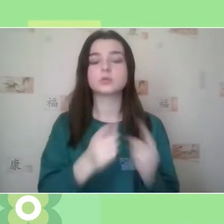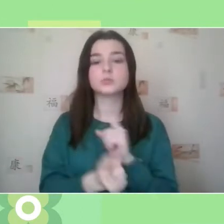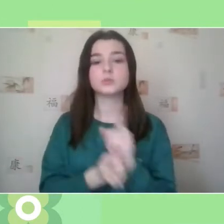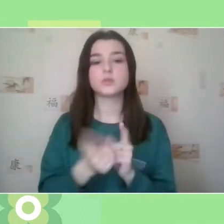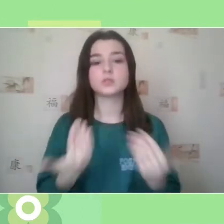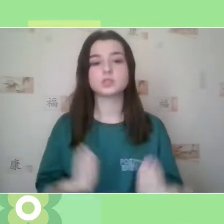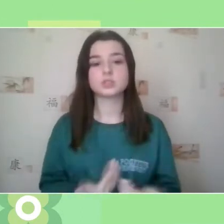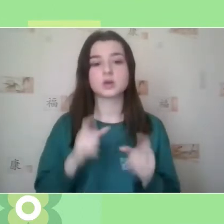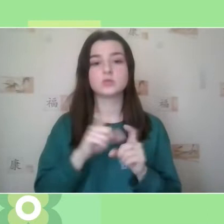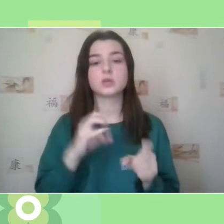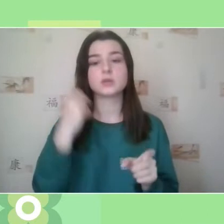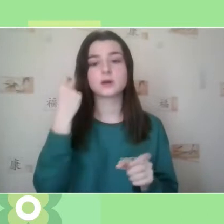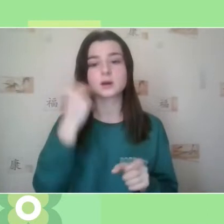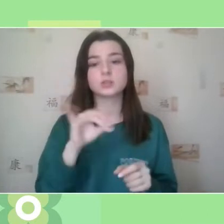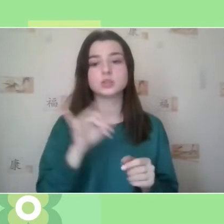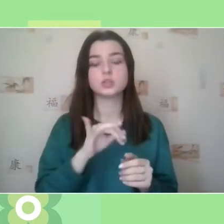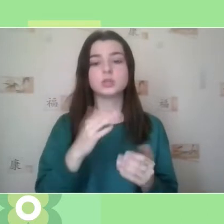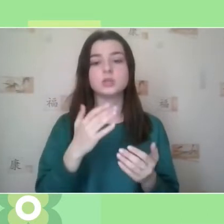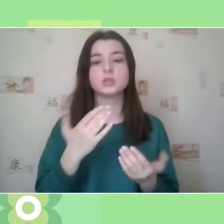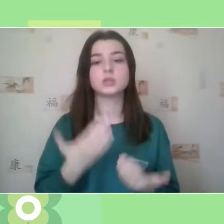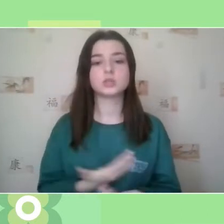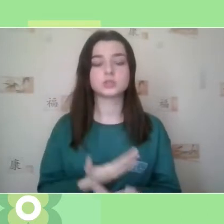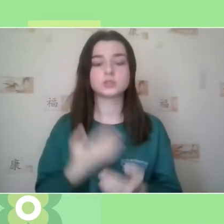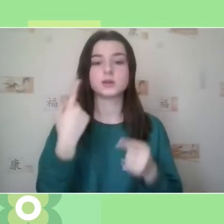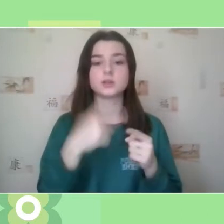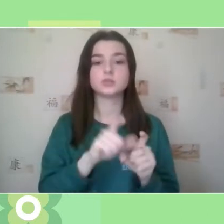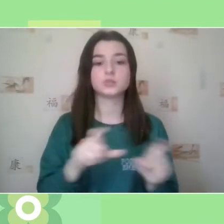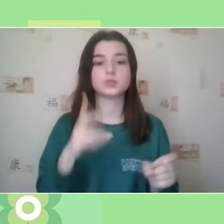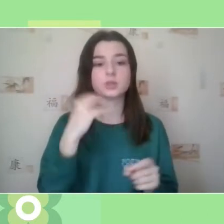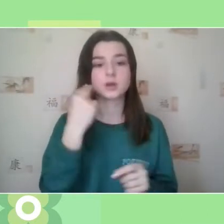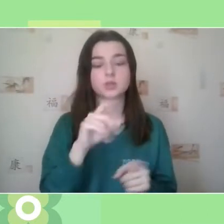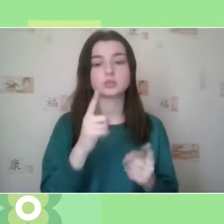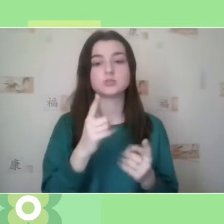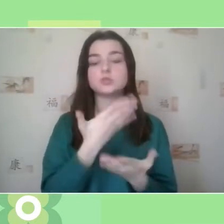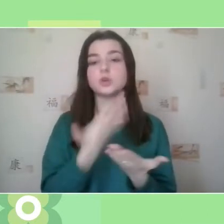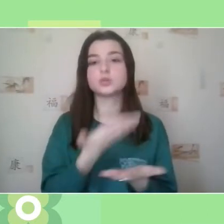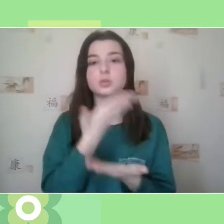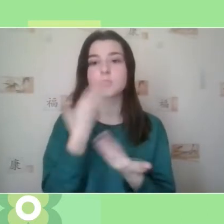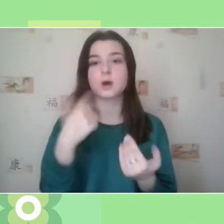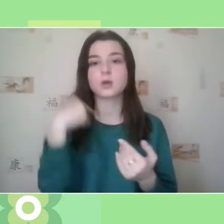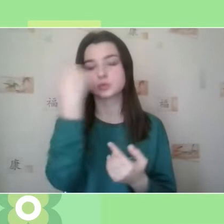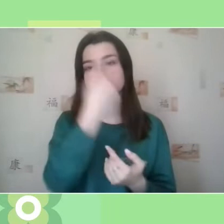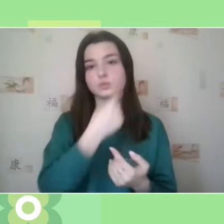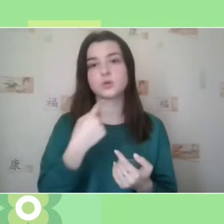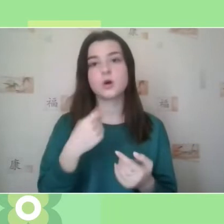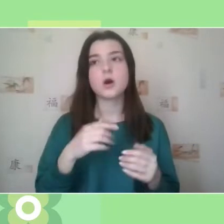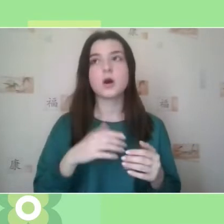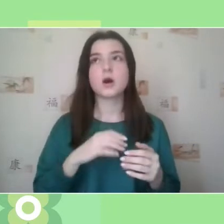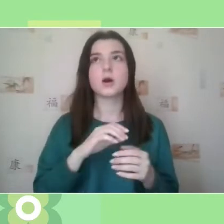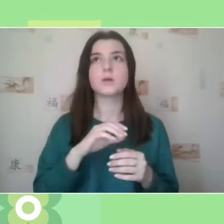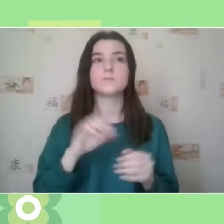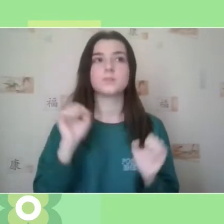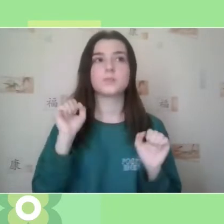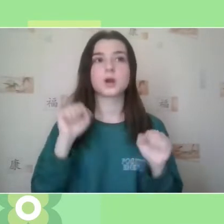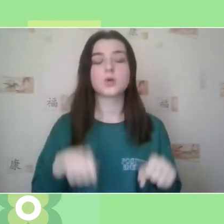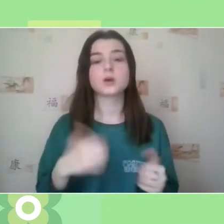життя людей на краще і життя своє, в першу чергу, на краще. Да? Бо якщо немає особистого переконання, чому ти в громадському